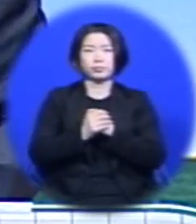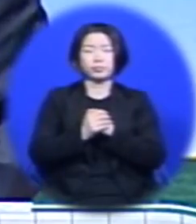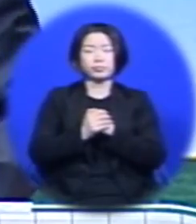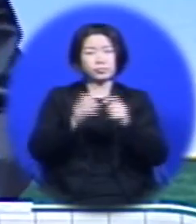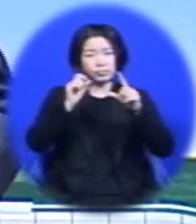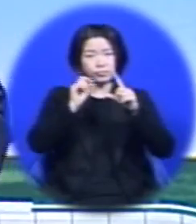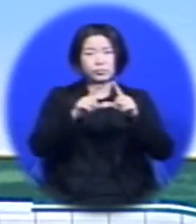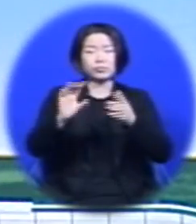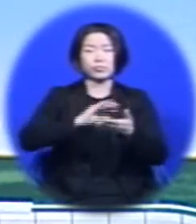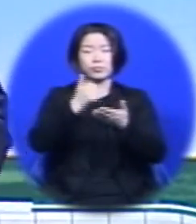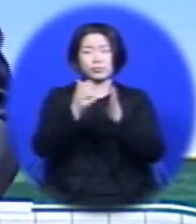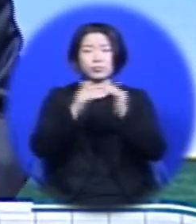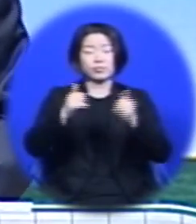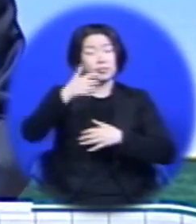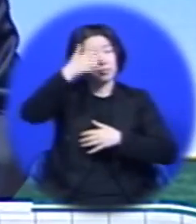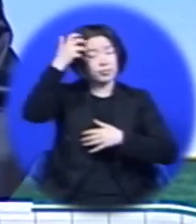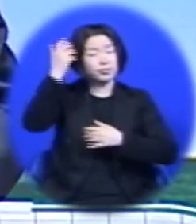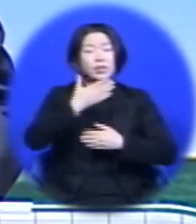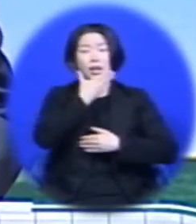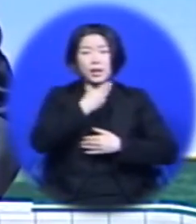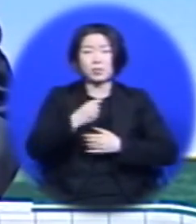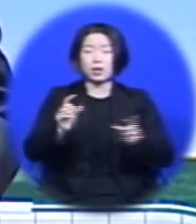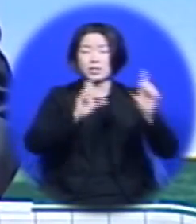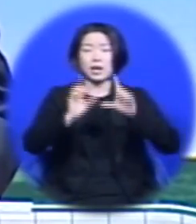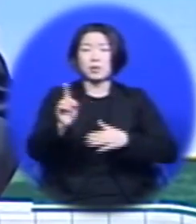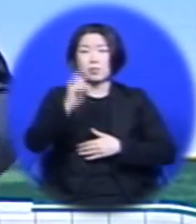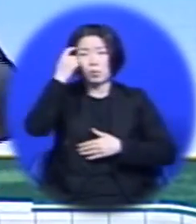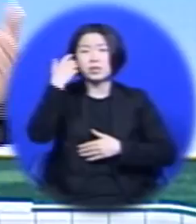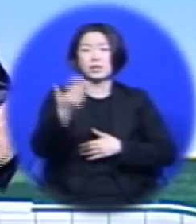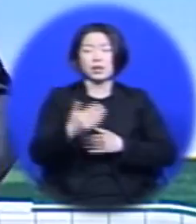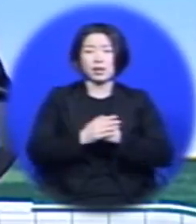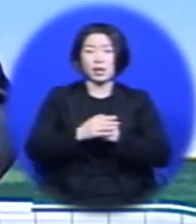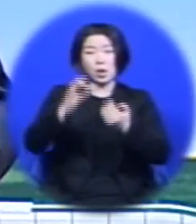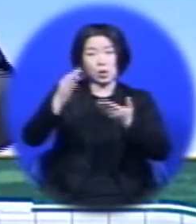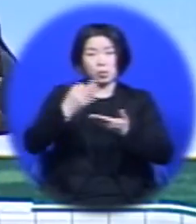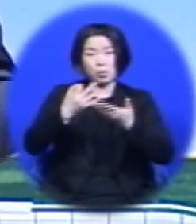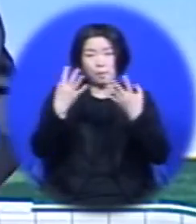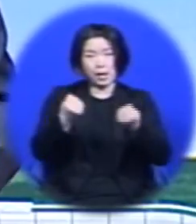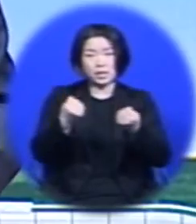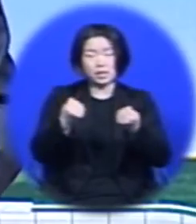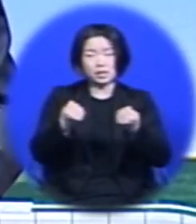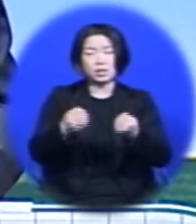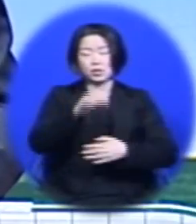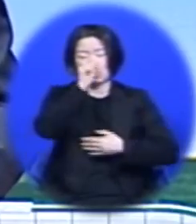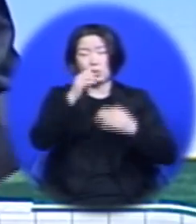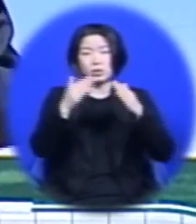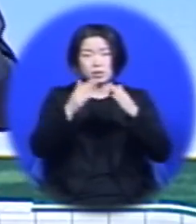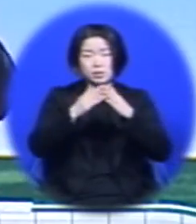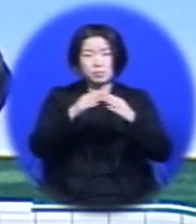대부분의 그리스도인들이 꿈꾸는 행복한 삶이라는 게 뭡니까 돈을 많이 벌고 좋은 집을 찍고